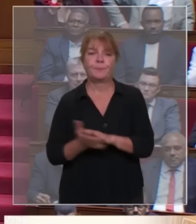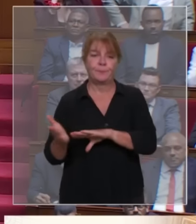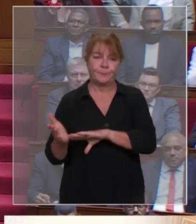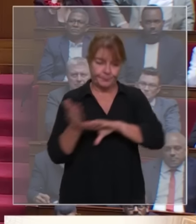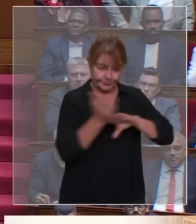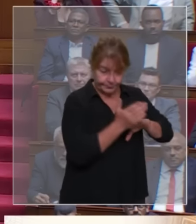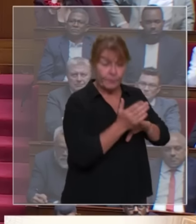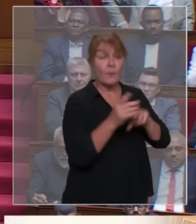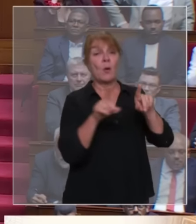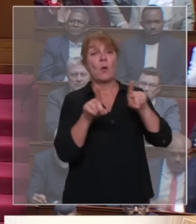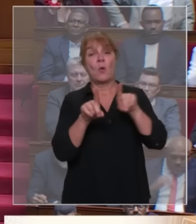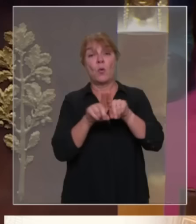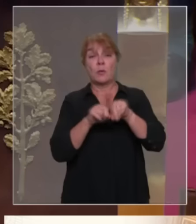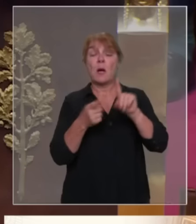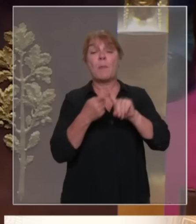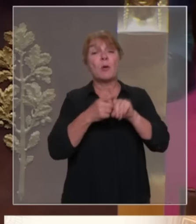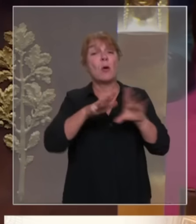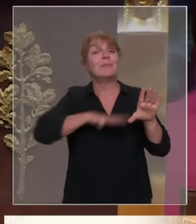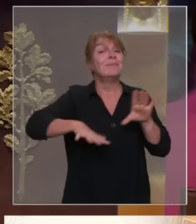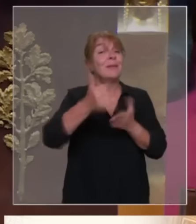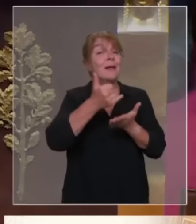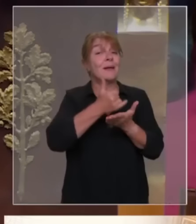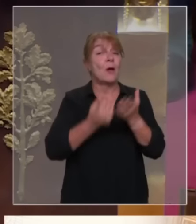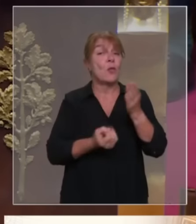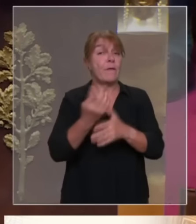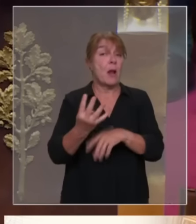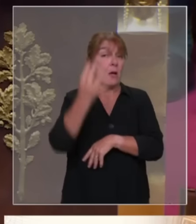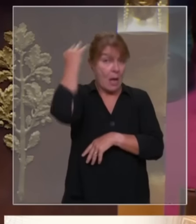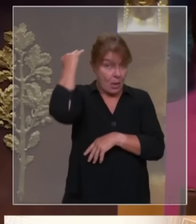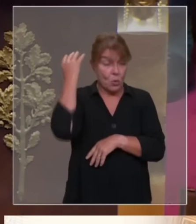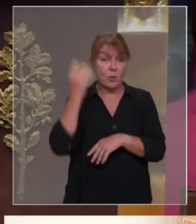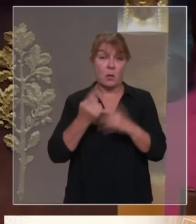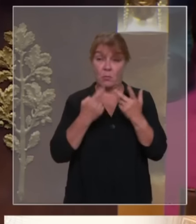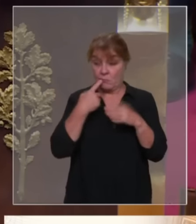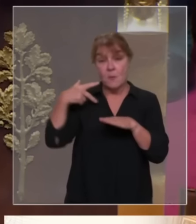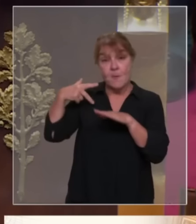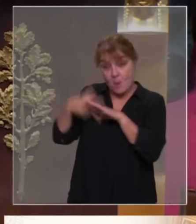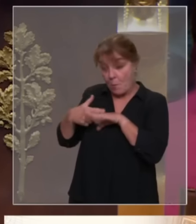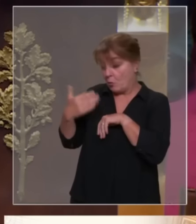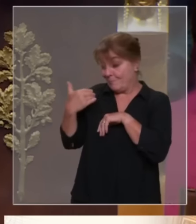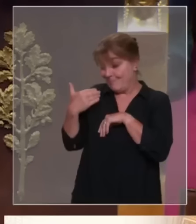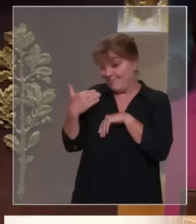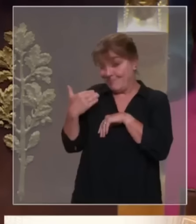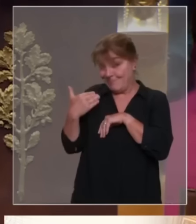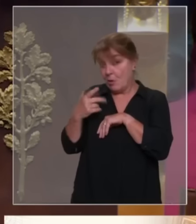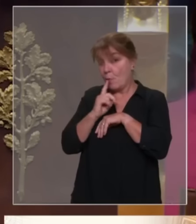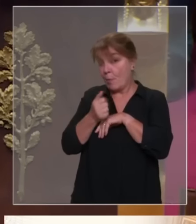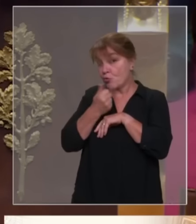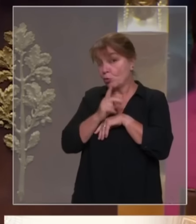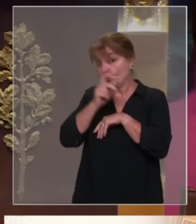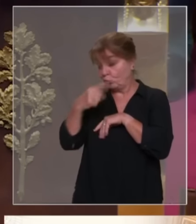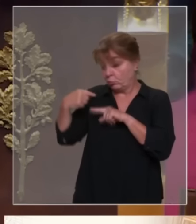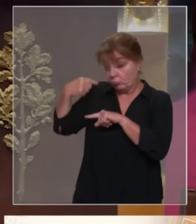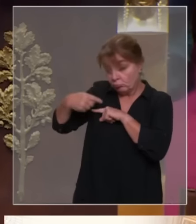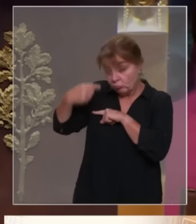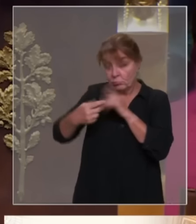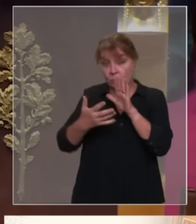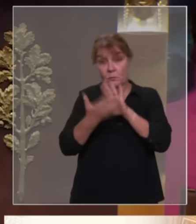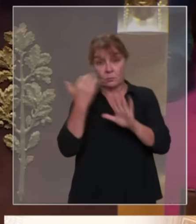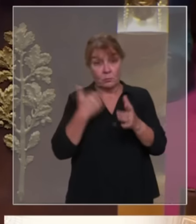durée de l'ensemble des enjeux calédoniens, les discussions ont été depuis quelques jours et seront soutenues à Paris